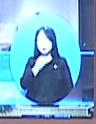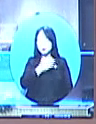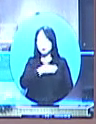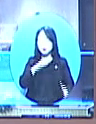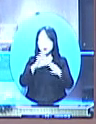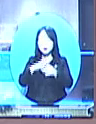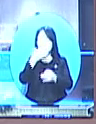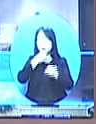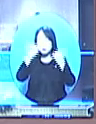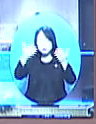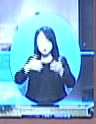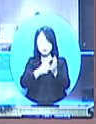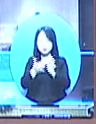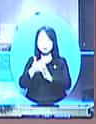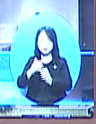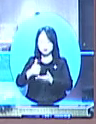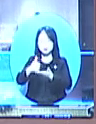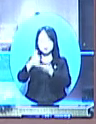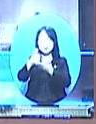부요의 복을 주신 예수님.